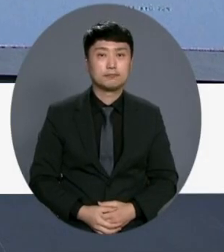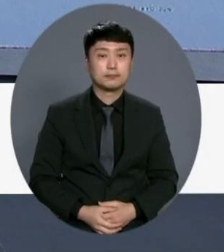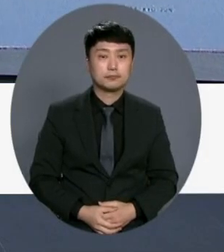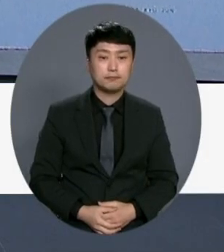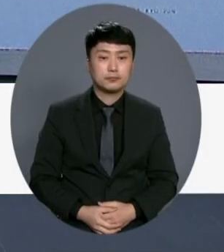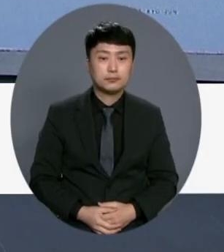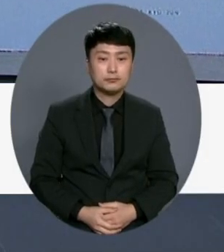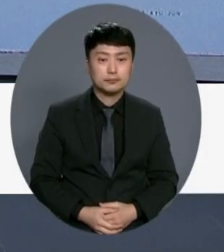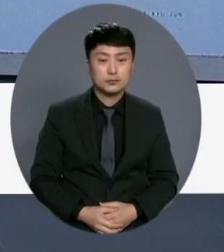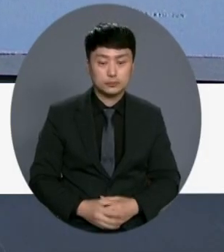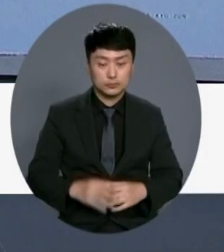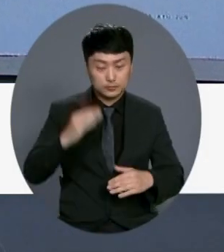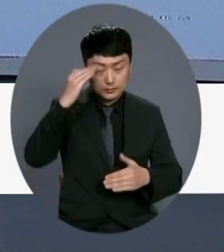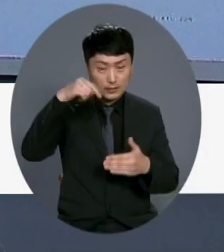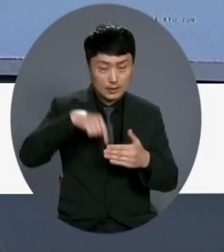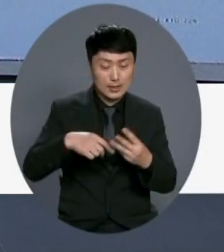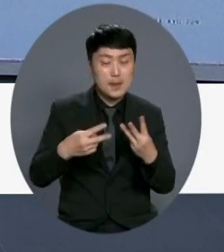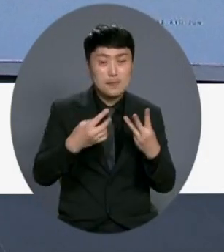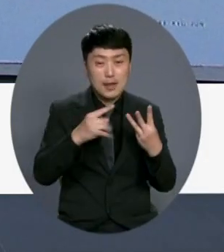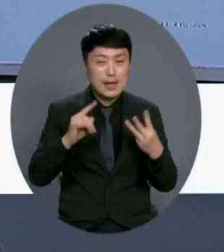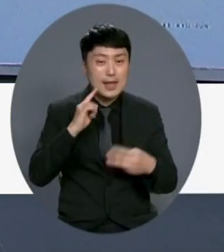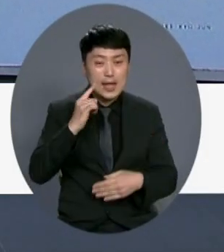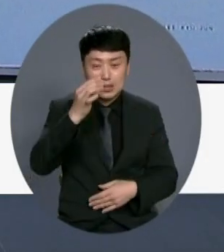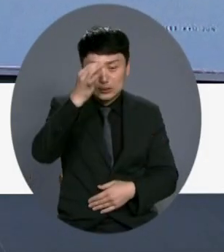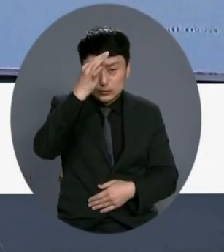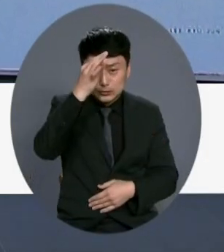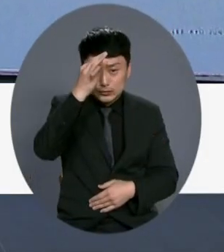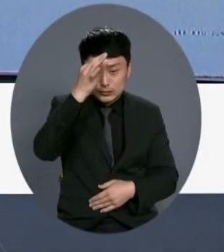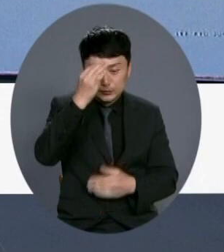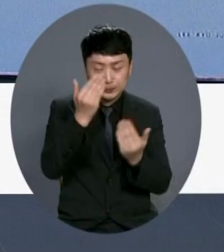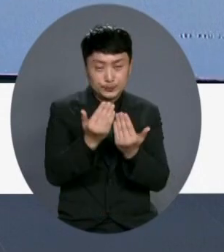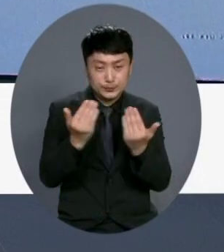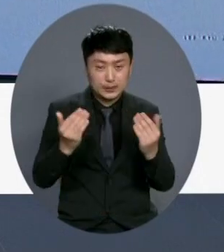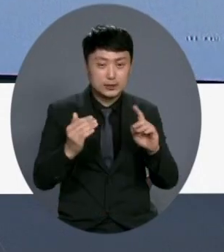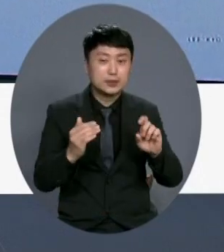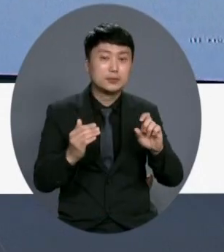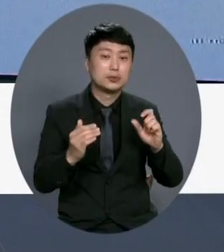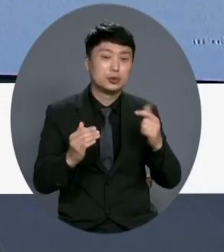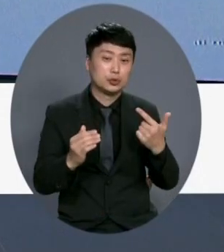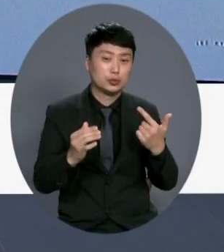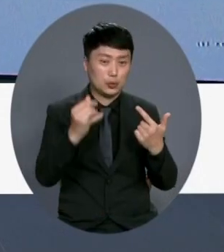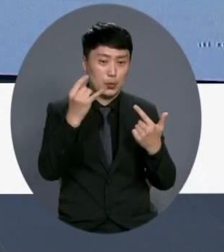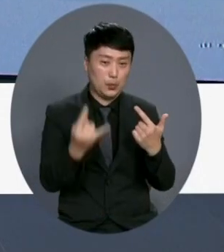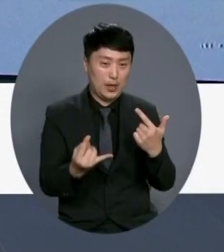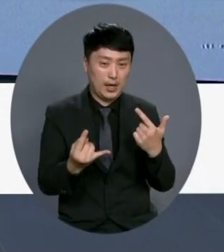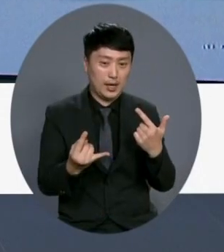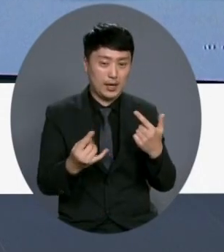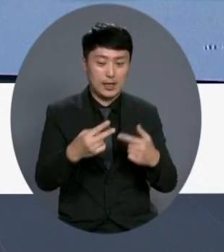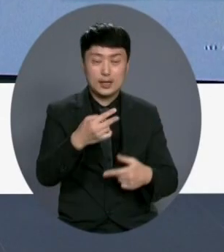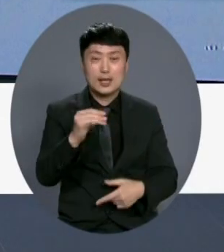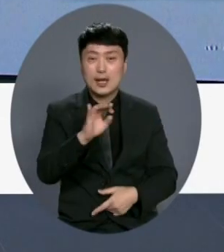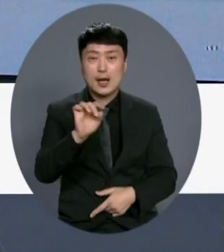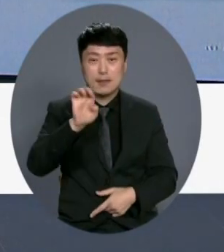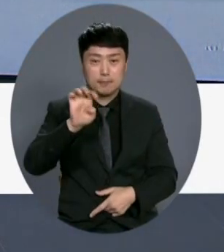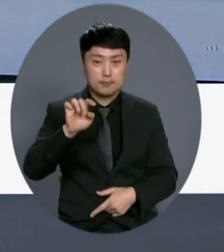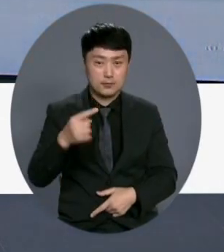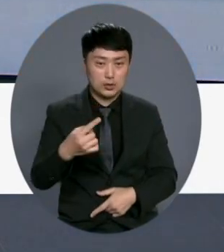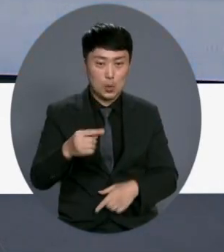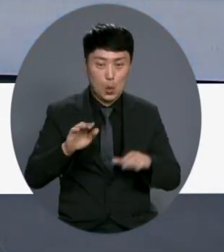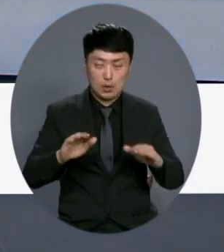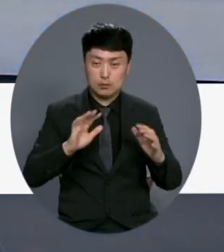국내 3대 아트페어 중 하나인 제16회 대구 국제 아트페어 디아프가 오늘 개막했습니다.